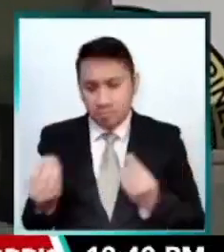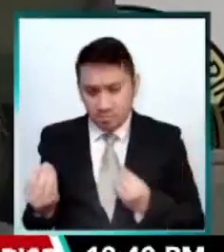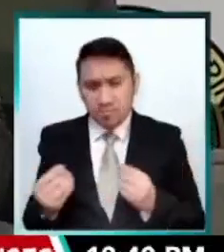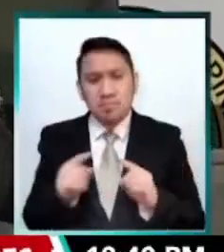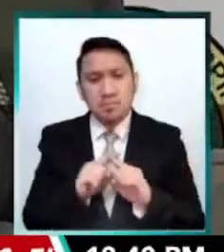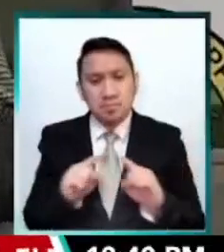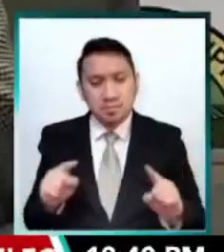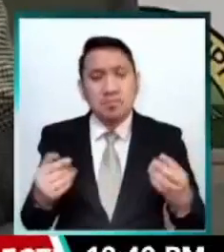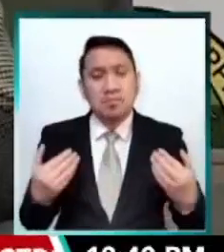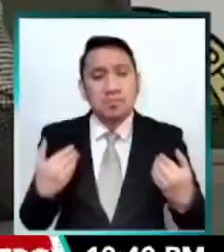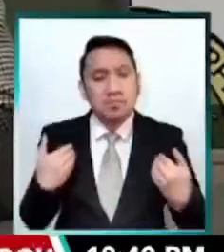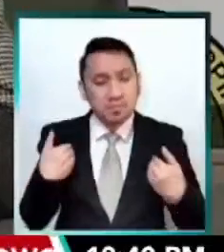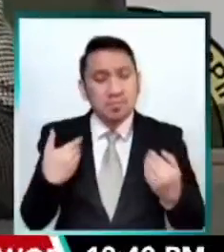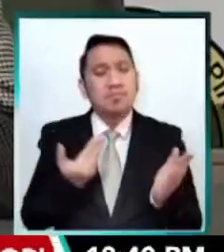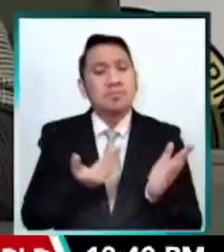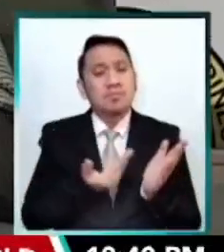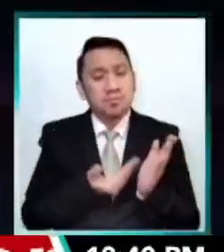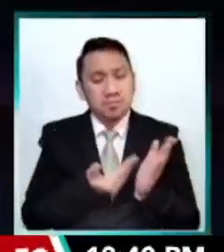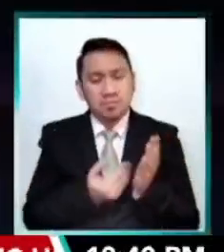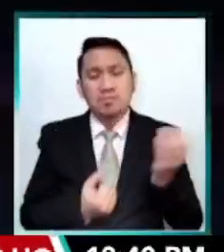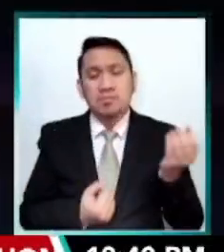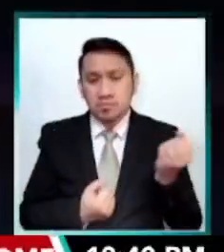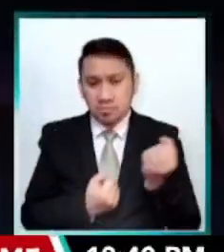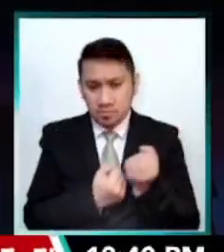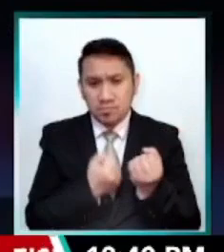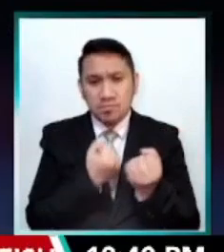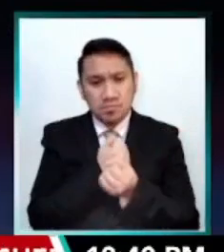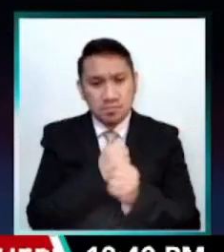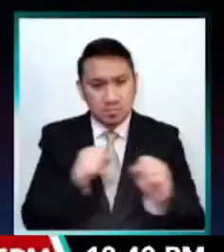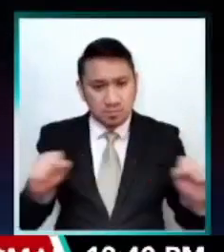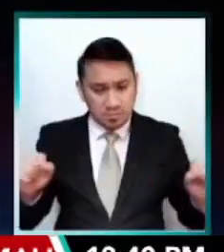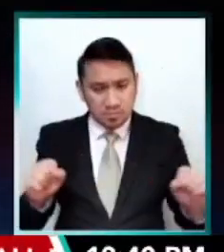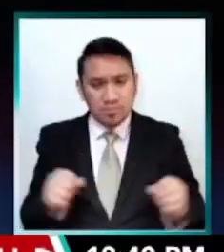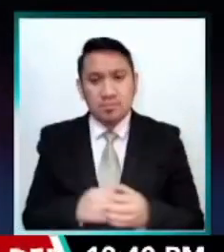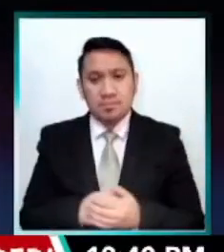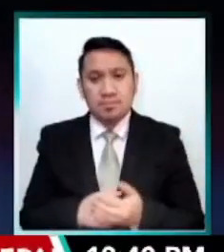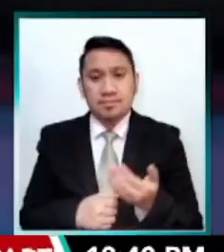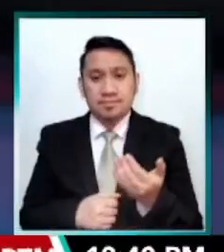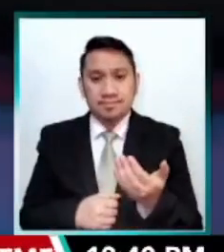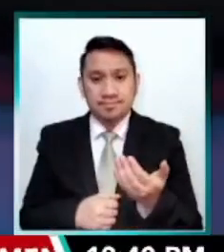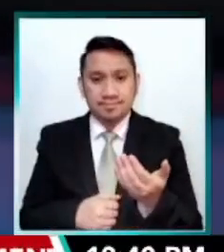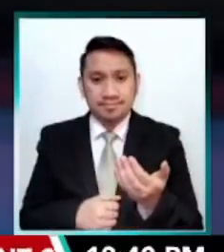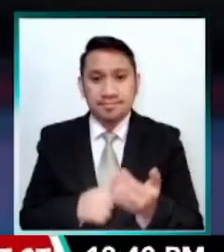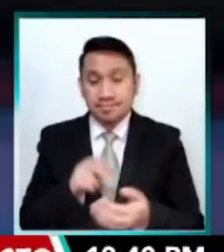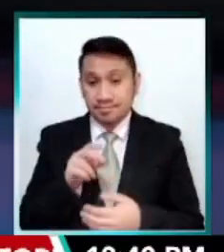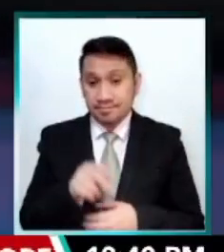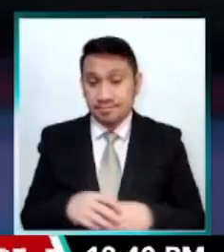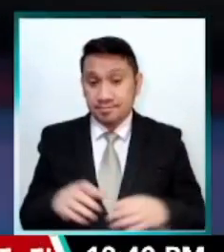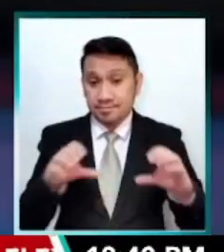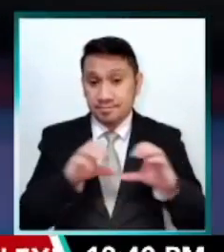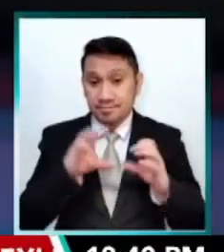ebidensyang magsusuporta sa paggamit nito. Jamie Santos, nagbabalita para sa GMA Integrated News.